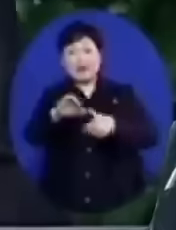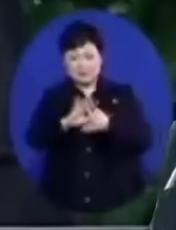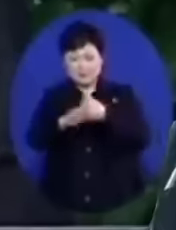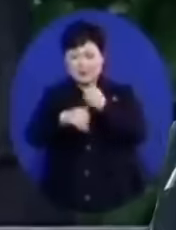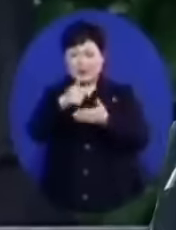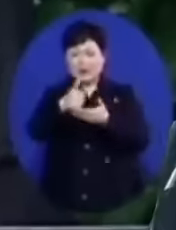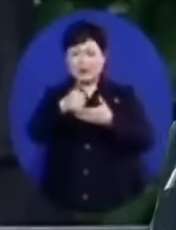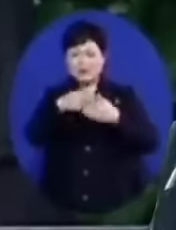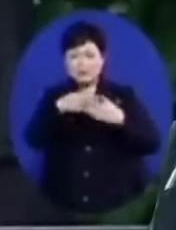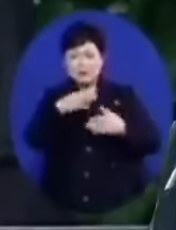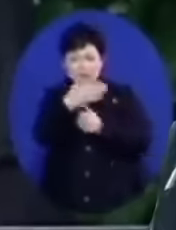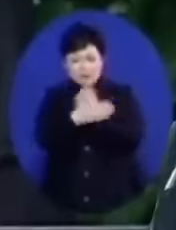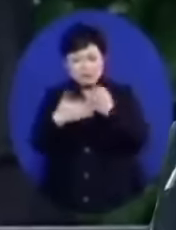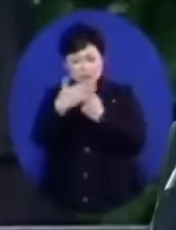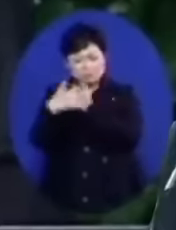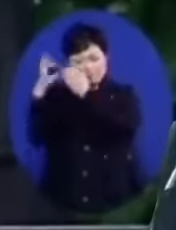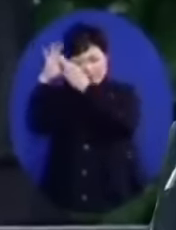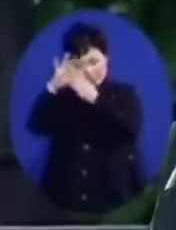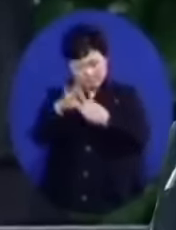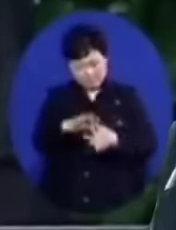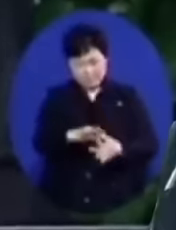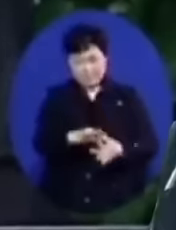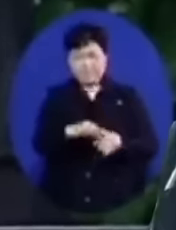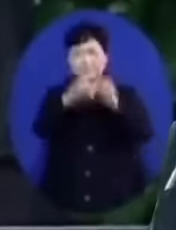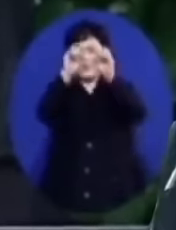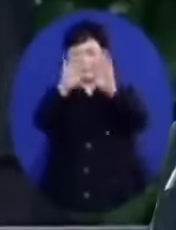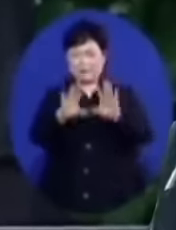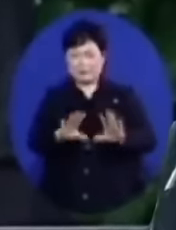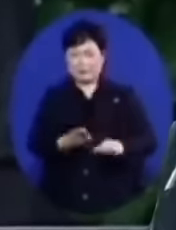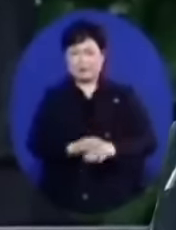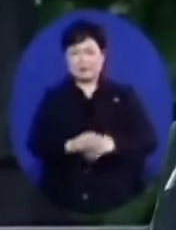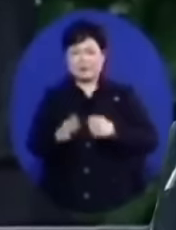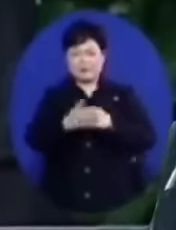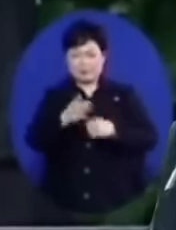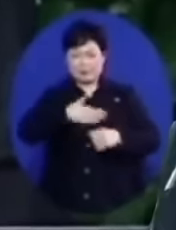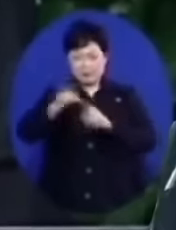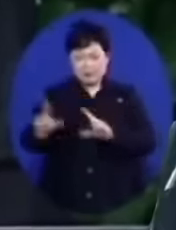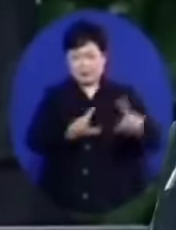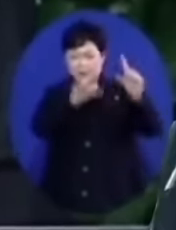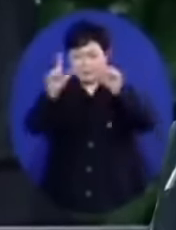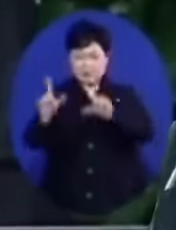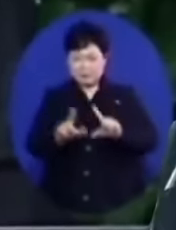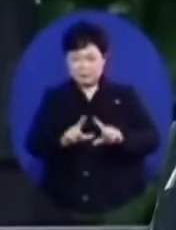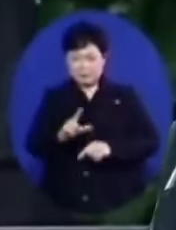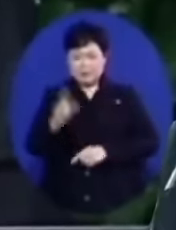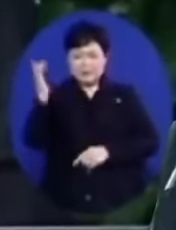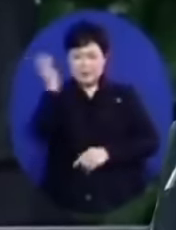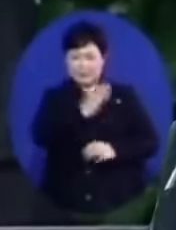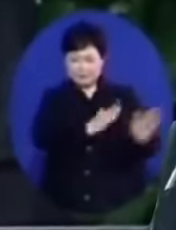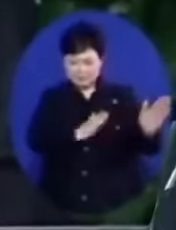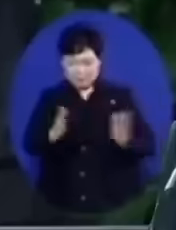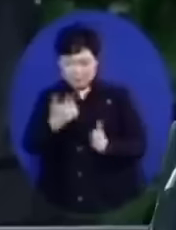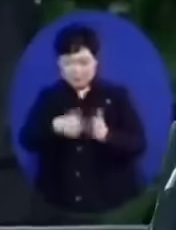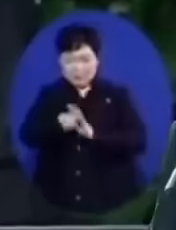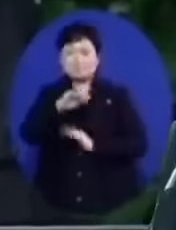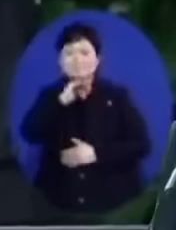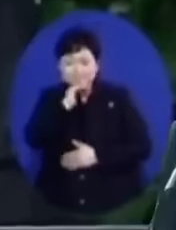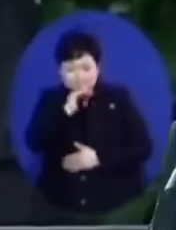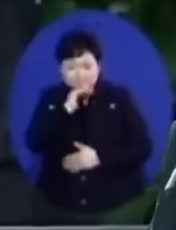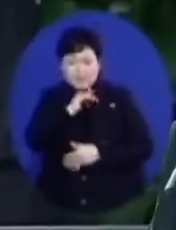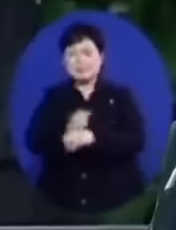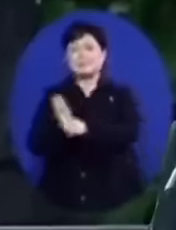하나님의 은총이 끝나지 끝이 않습니다. 그러기 위해서 자기 삶을 정비하기 위해서 기다려야 되는